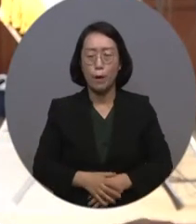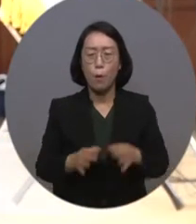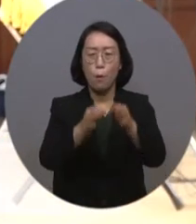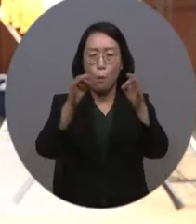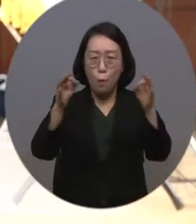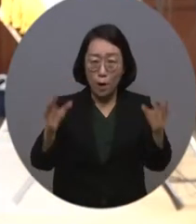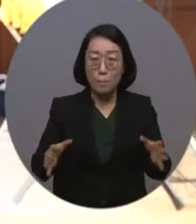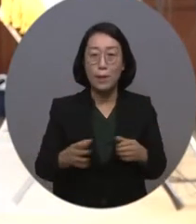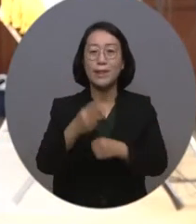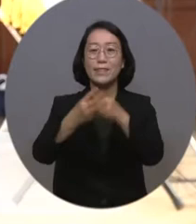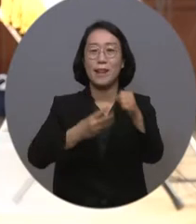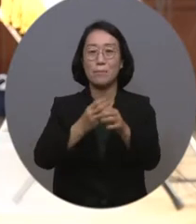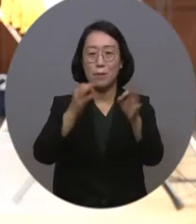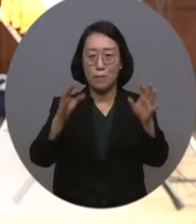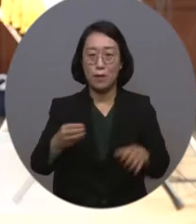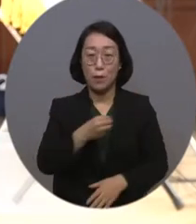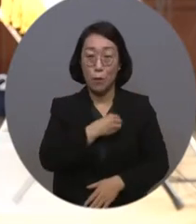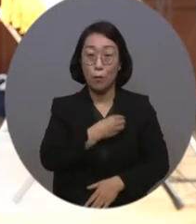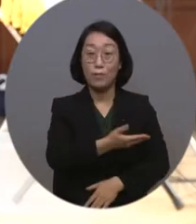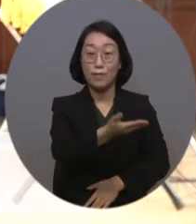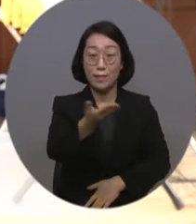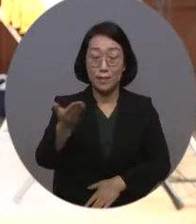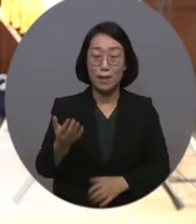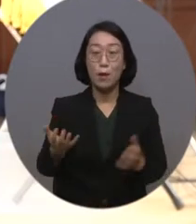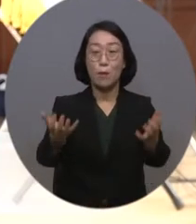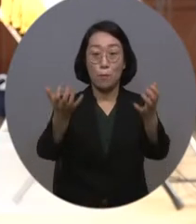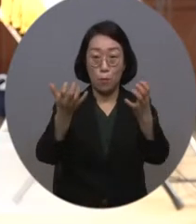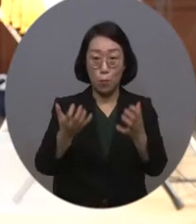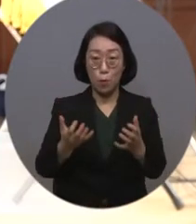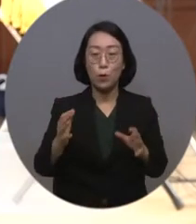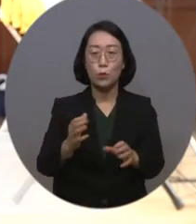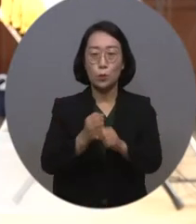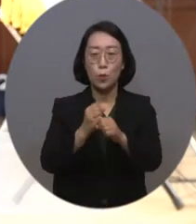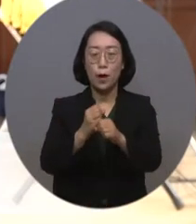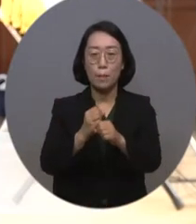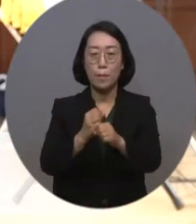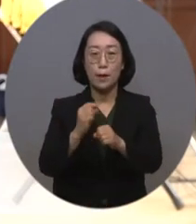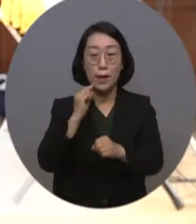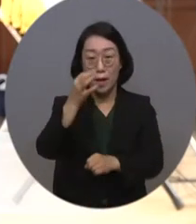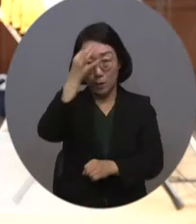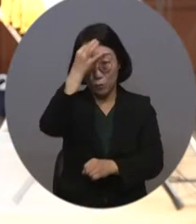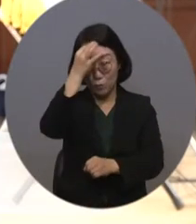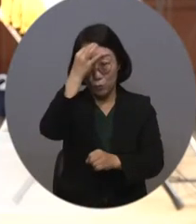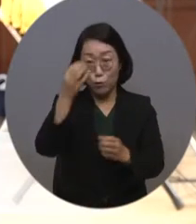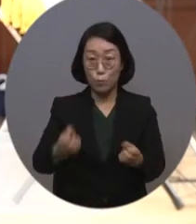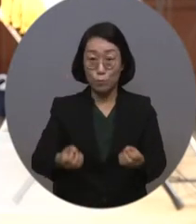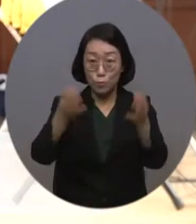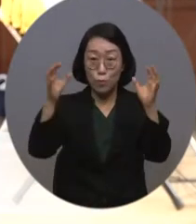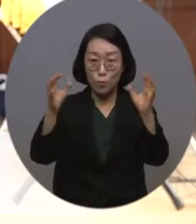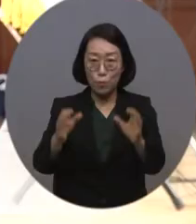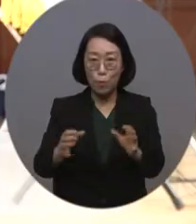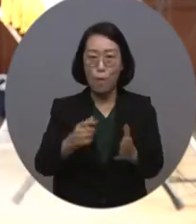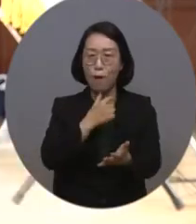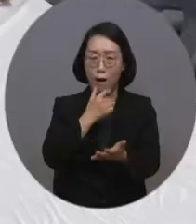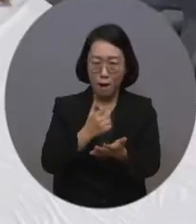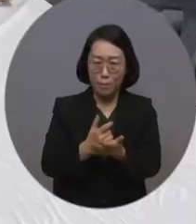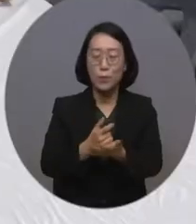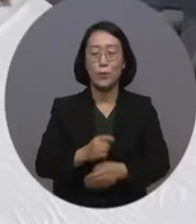만에 처음 회원님들 대상으로 종합예술제를 개최하게 된 것을 감미가 새롭뿐만